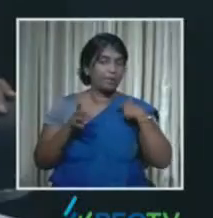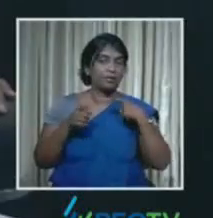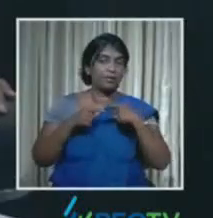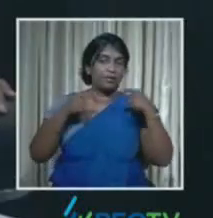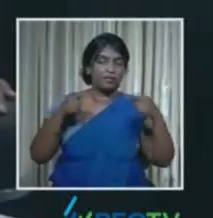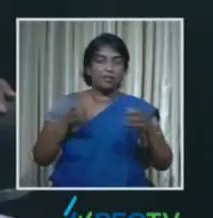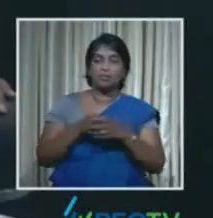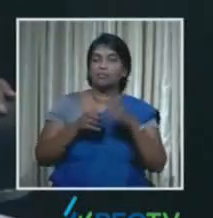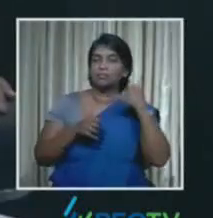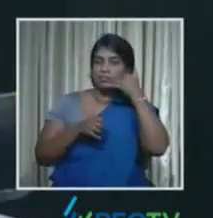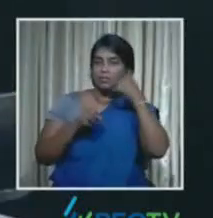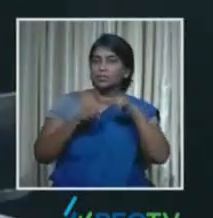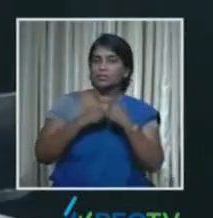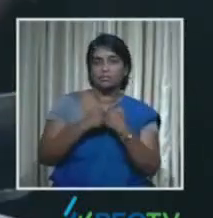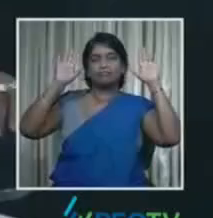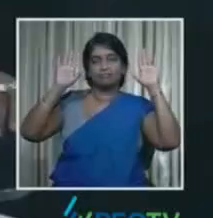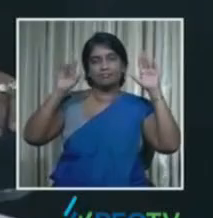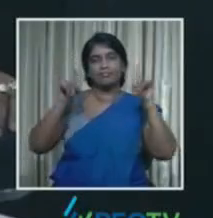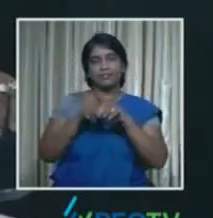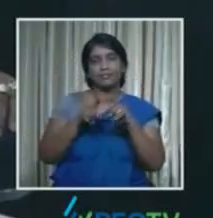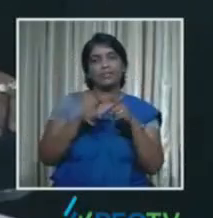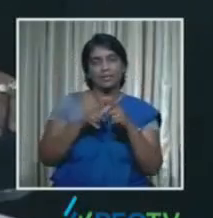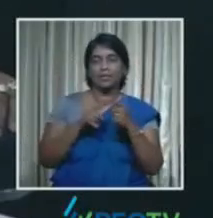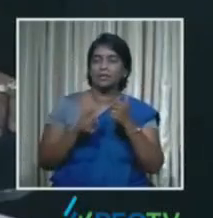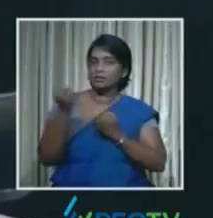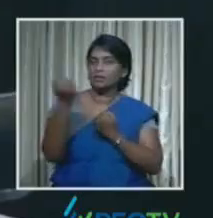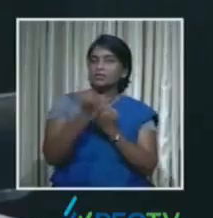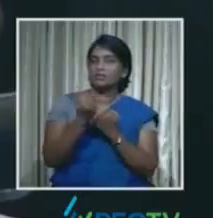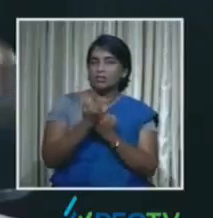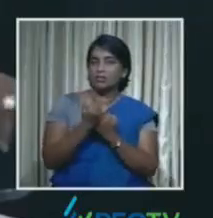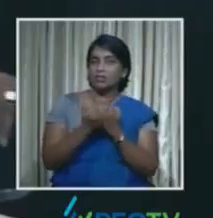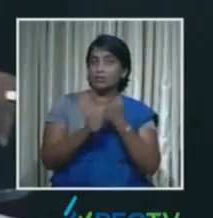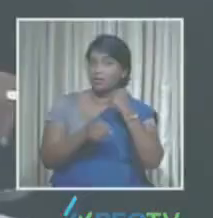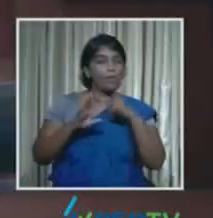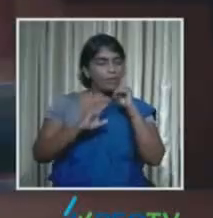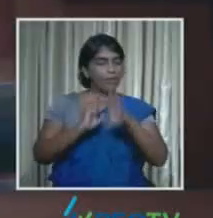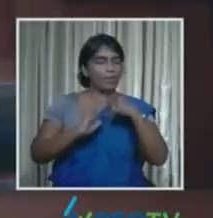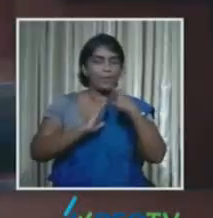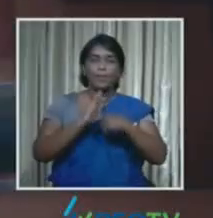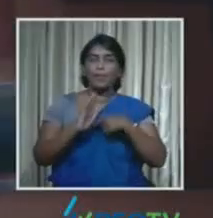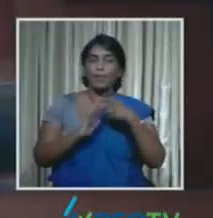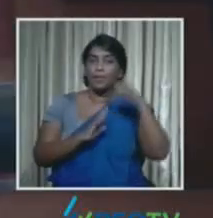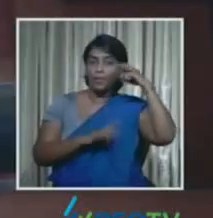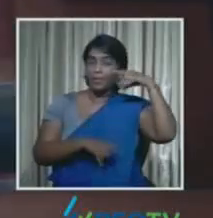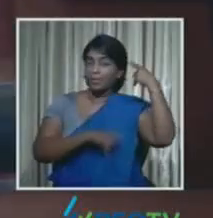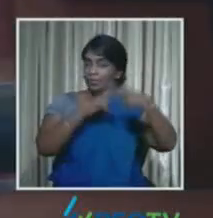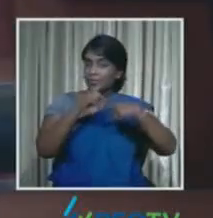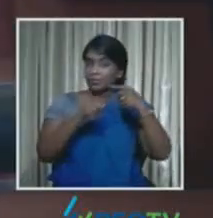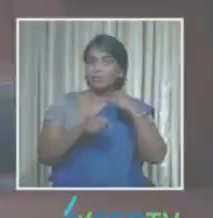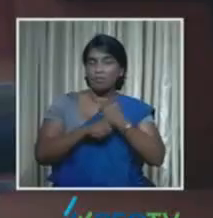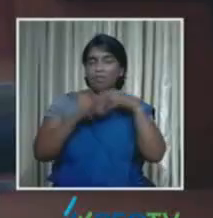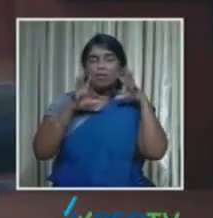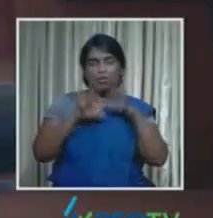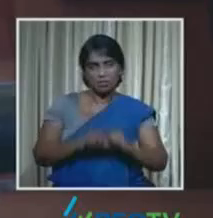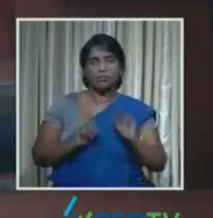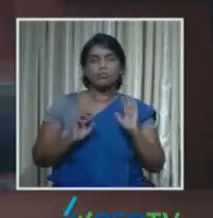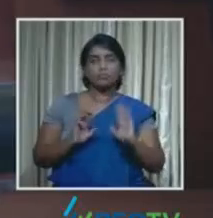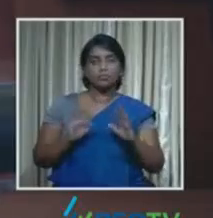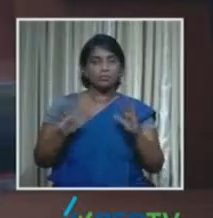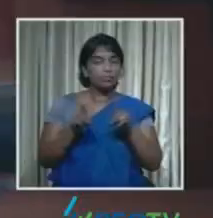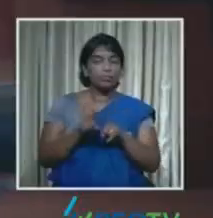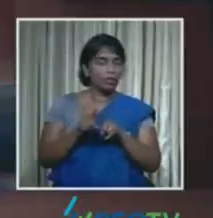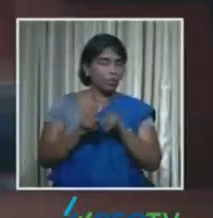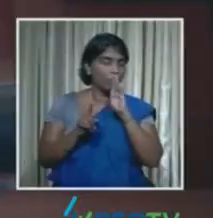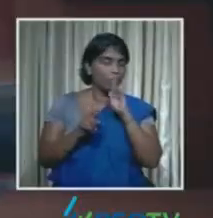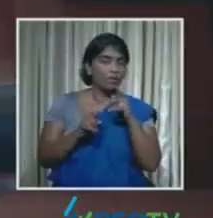ජන බලවේගය අපි එක පයින් නෙමෙයි අත් දෙකම උස්සලා ඒකට සහාය දෙනවා කියන එකත් රාජ්‍ය අමාත්‍යතුමාට කියන්න ඕන බලශක්ති ශේත්‍රයේ රාජ්‍ය ඒකාධිකාරියක් විය යුතුයි එහෙම නැත්නම් සිදුවෙන දේ